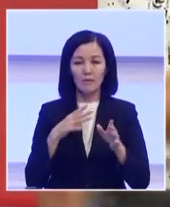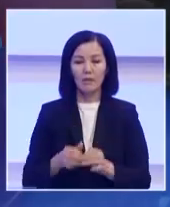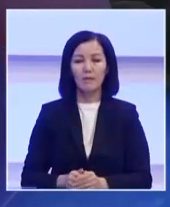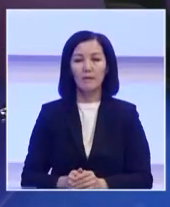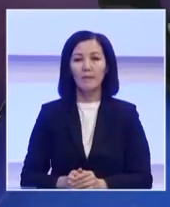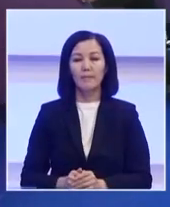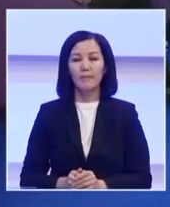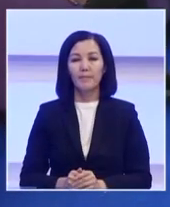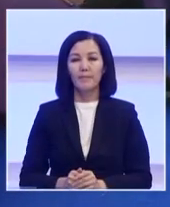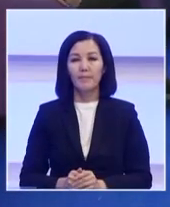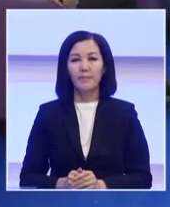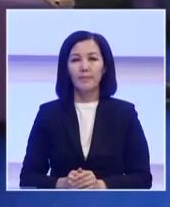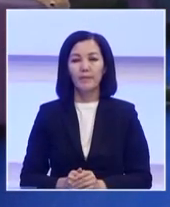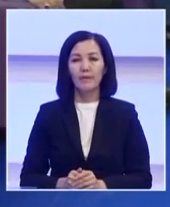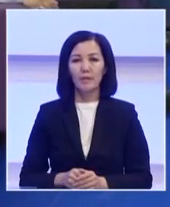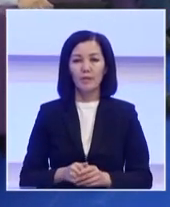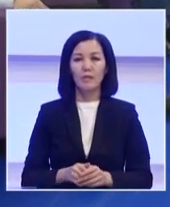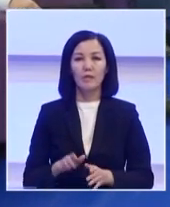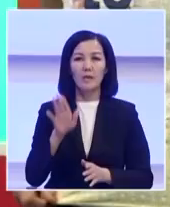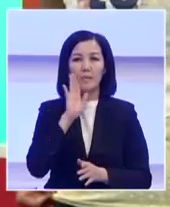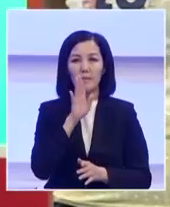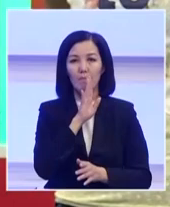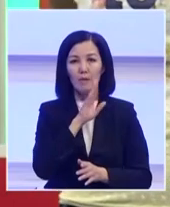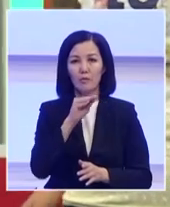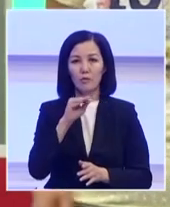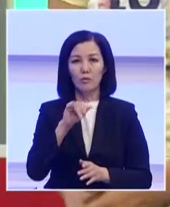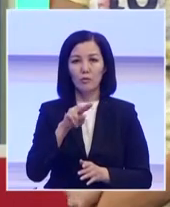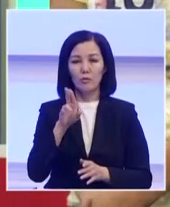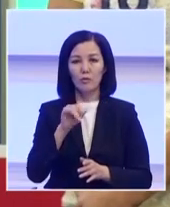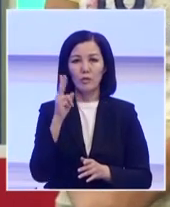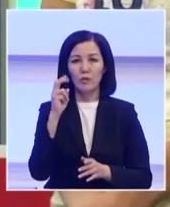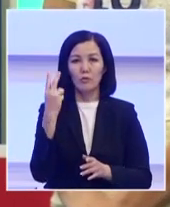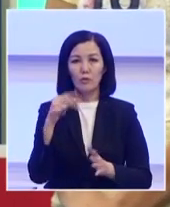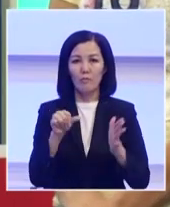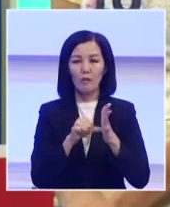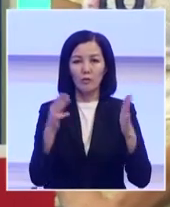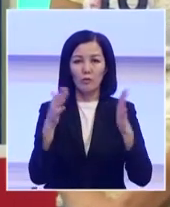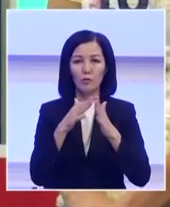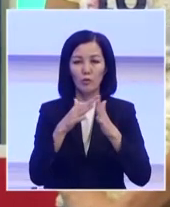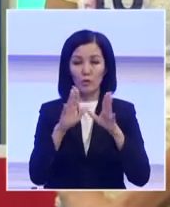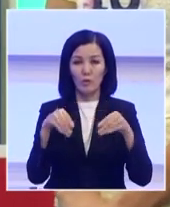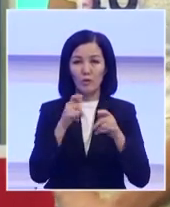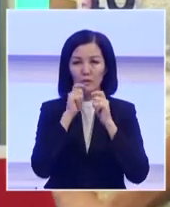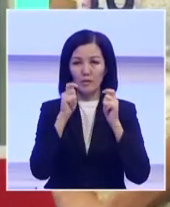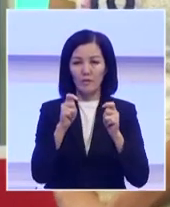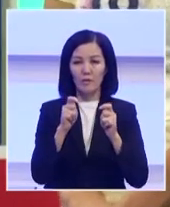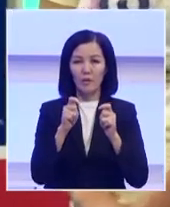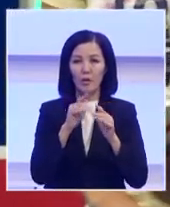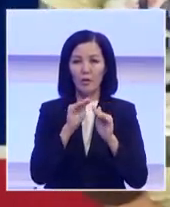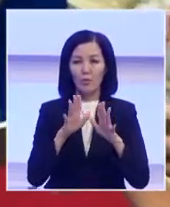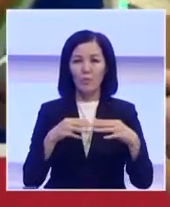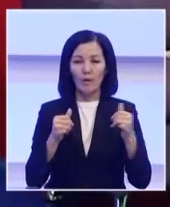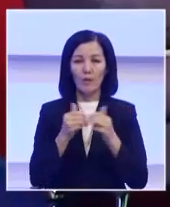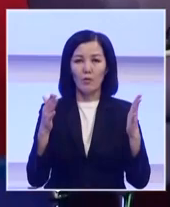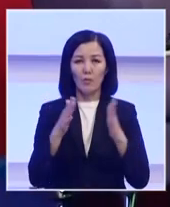осы жұлдызға біз Қарекет қорының 226-шы баспанасын кілтін табыстауға көп балалы отбасына рұқсат